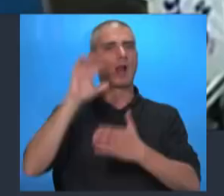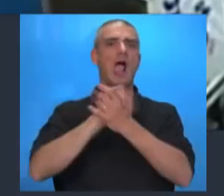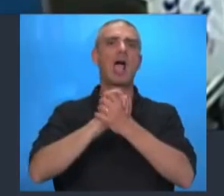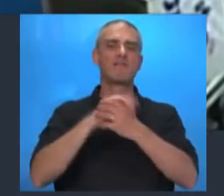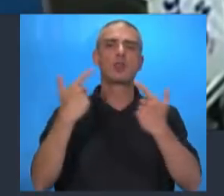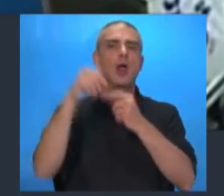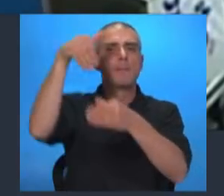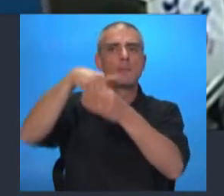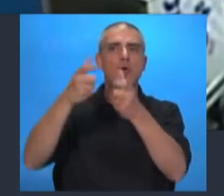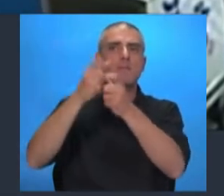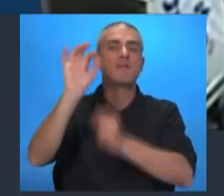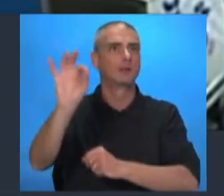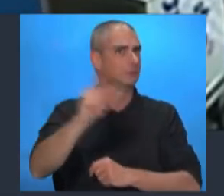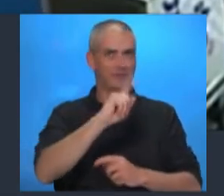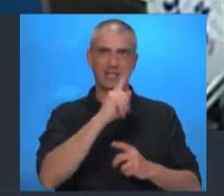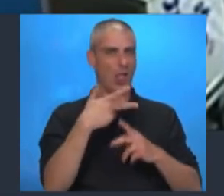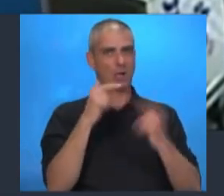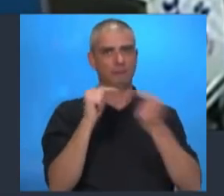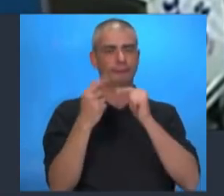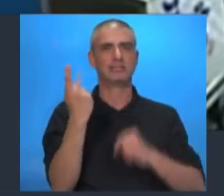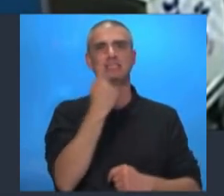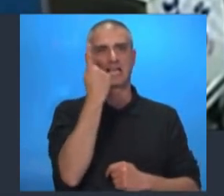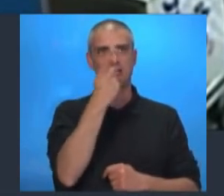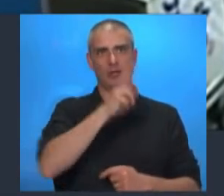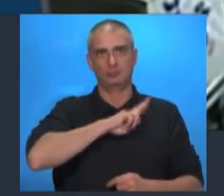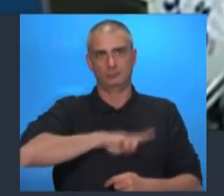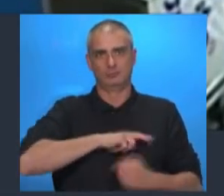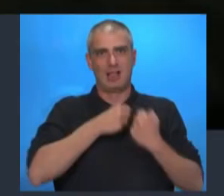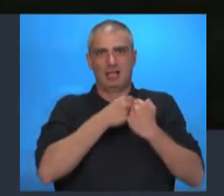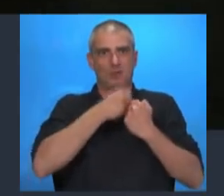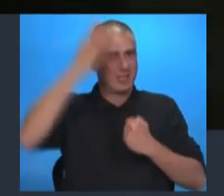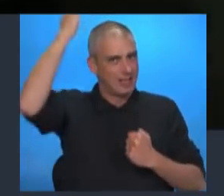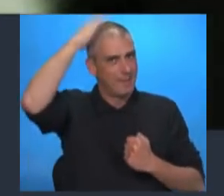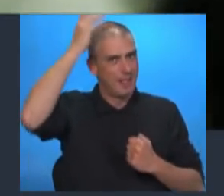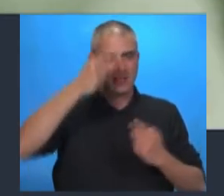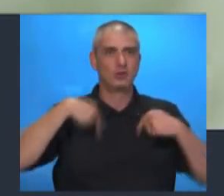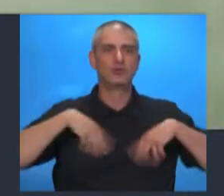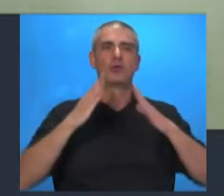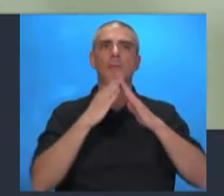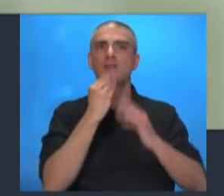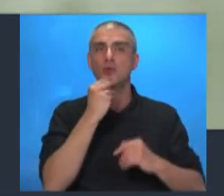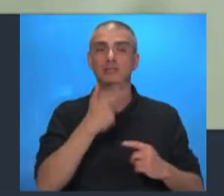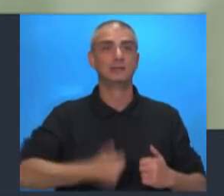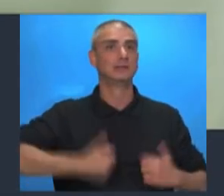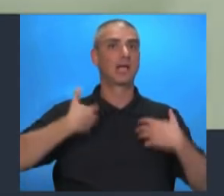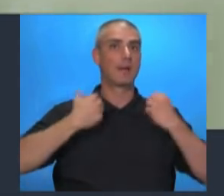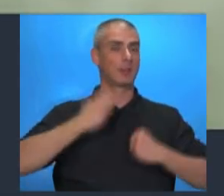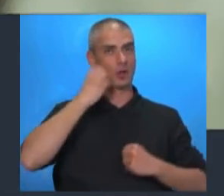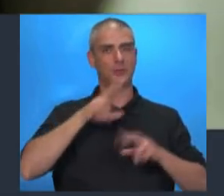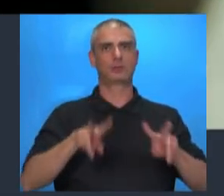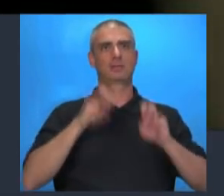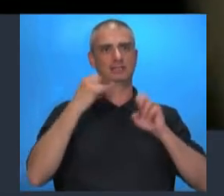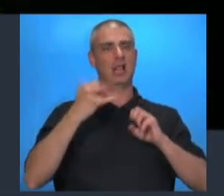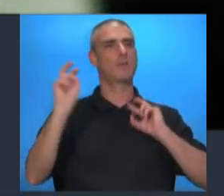אצלכם. וזאת לא הייתה החזית היחידה שאיתה נאלץ להתמודד יושב ראש הבית היהודי. שר הביטחון אביגדור ליברמן ניצל את הגיוס היום